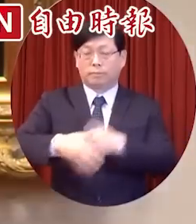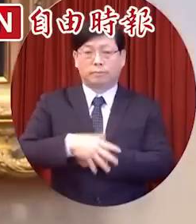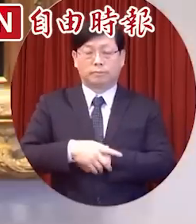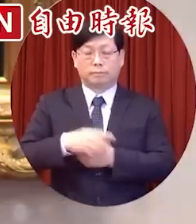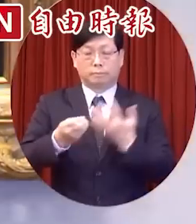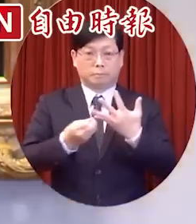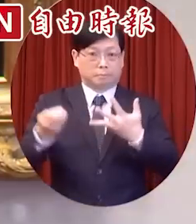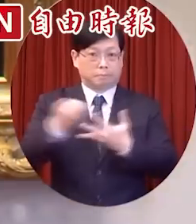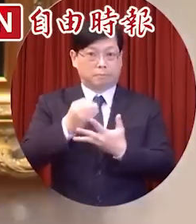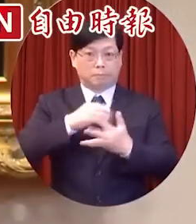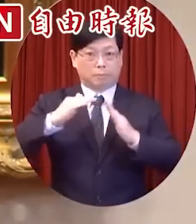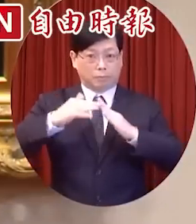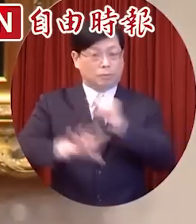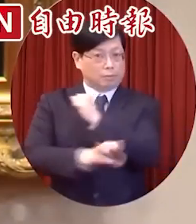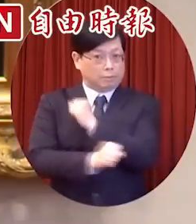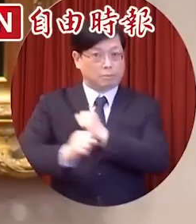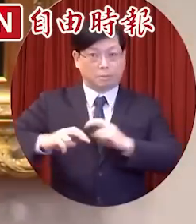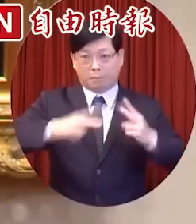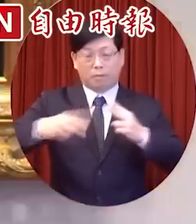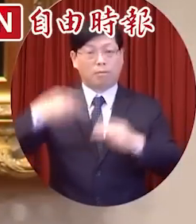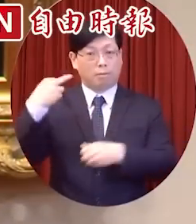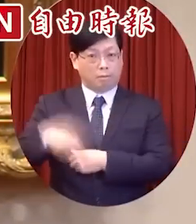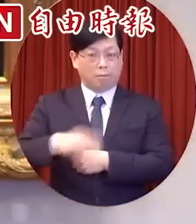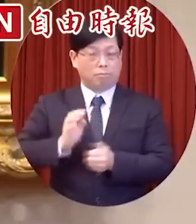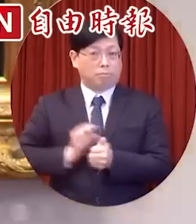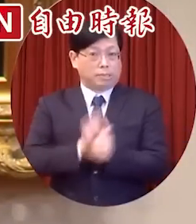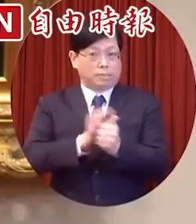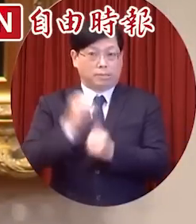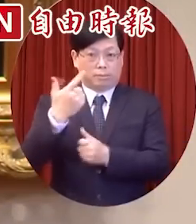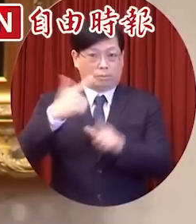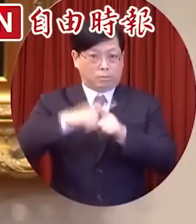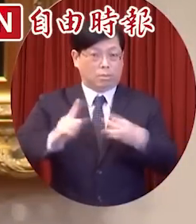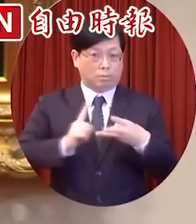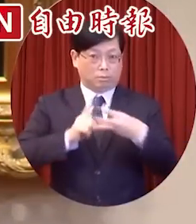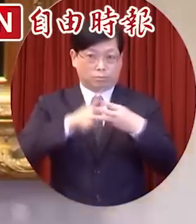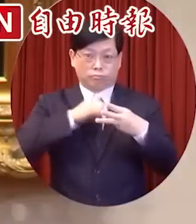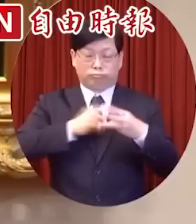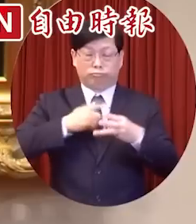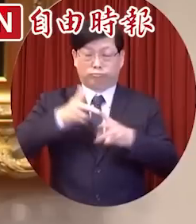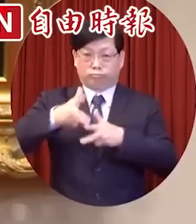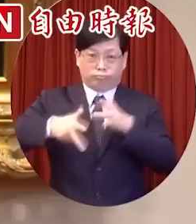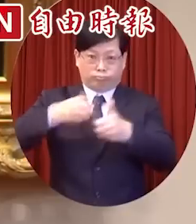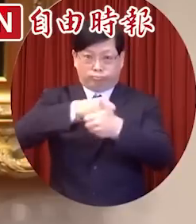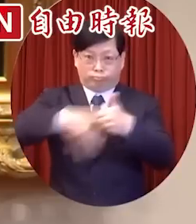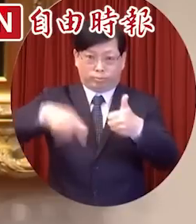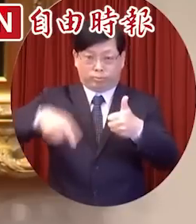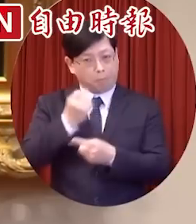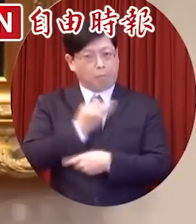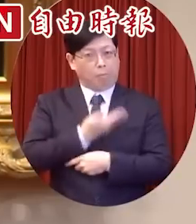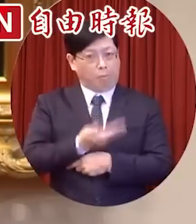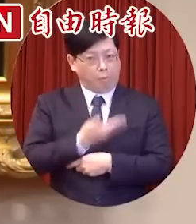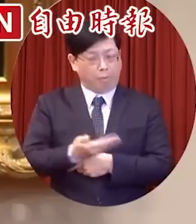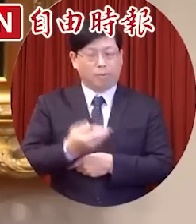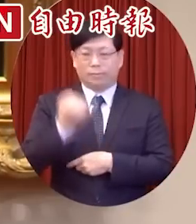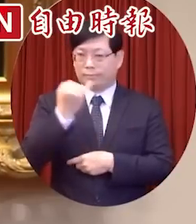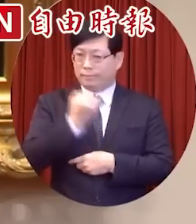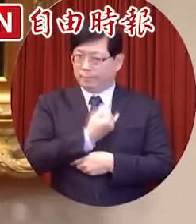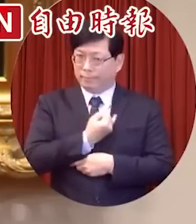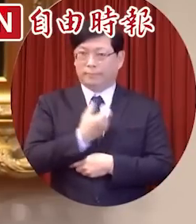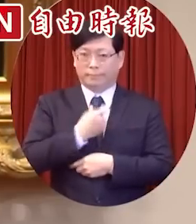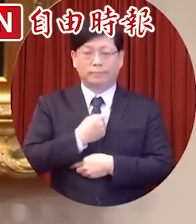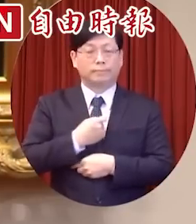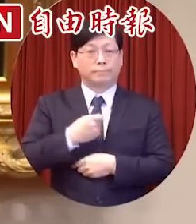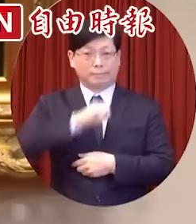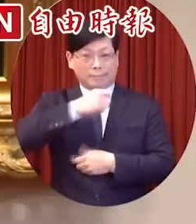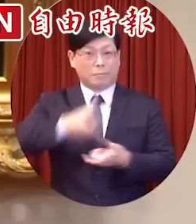提升国家基础建设，还有推动六大核心战略产业的四大任务。台湾在疫情后